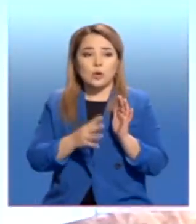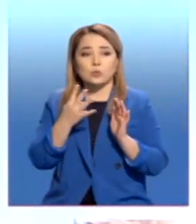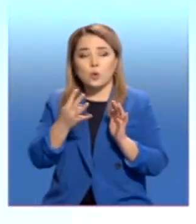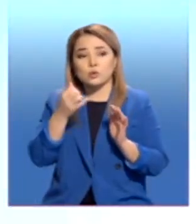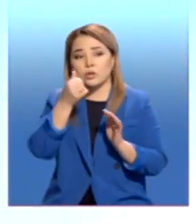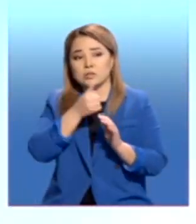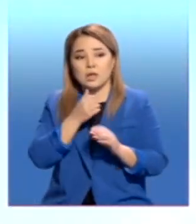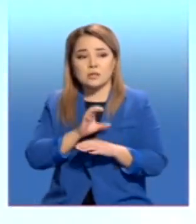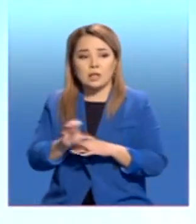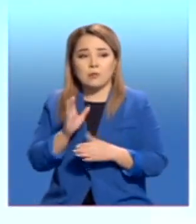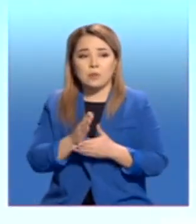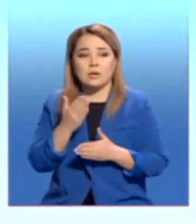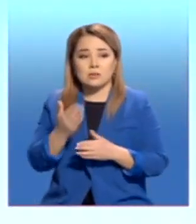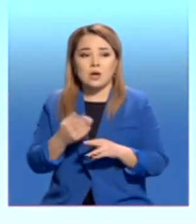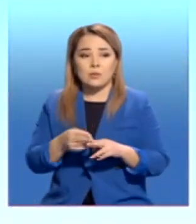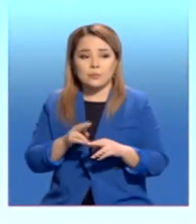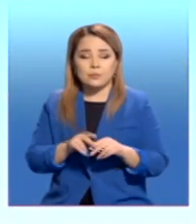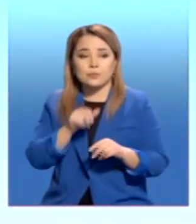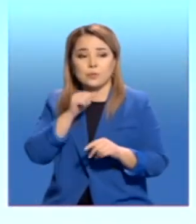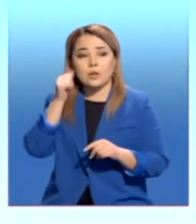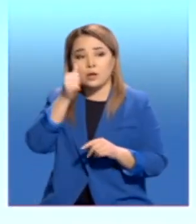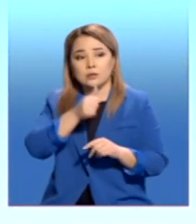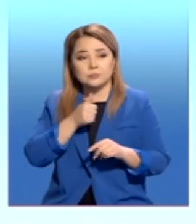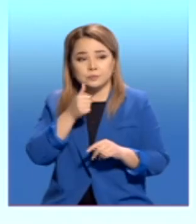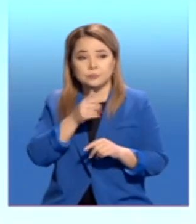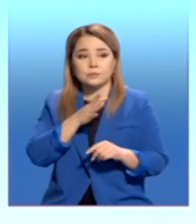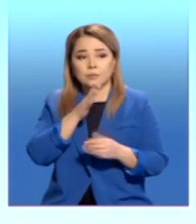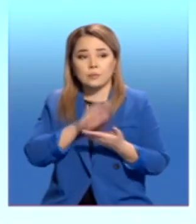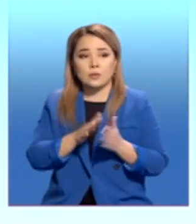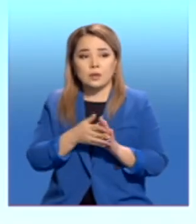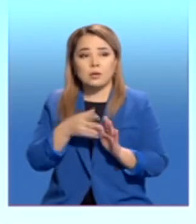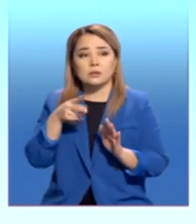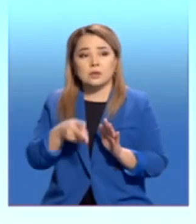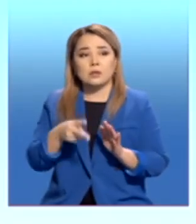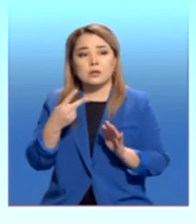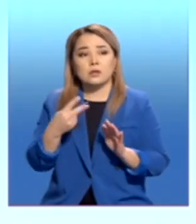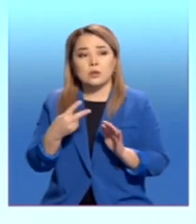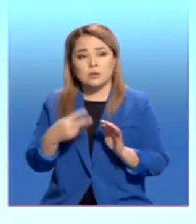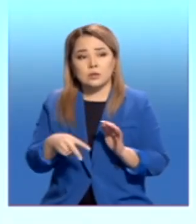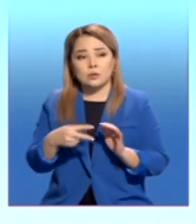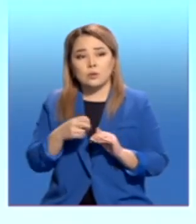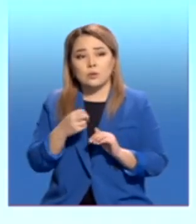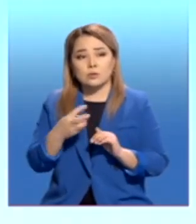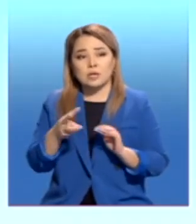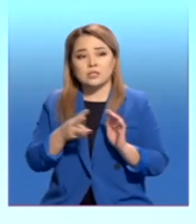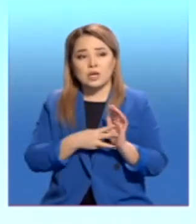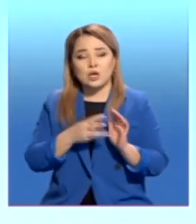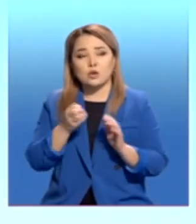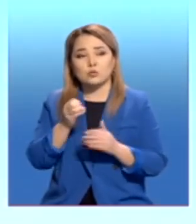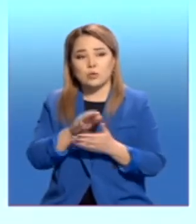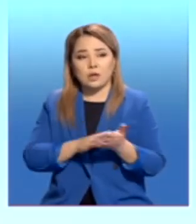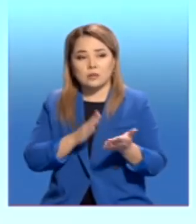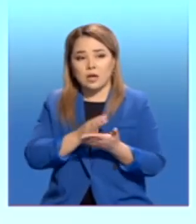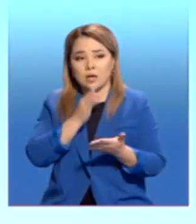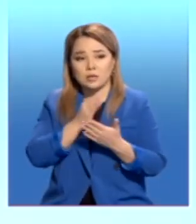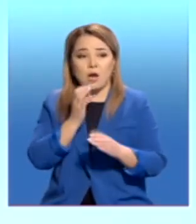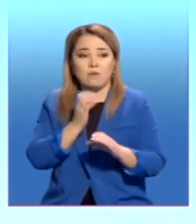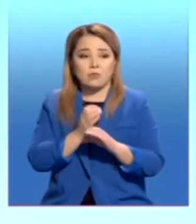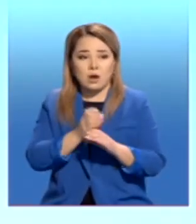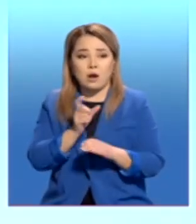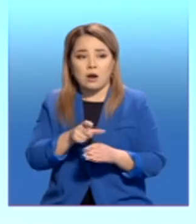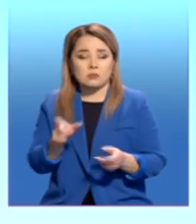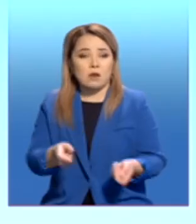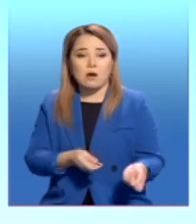1994 жылы шығарылған. Ал былтыр қолданылу мерзімі 2038 жылға дейін созылған. Мұндай вагондармен